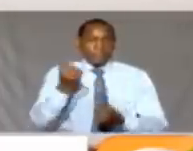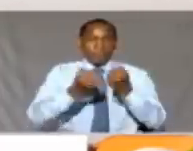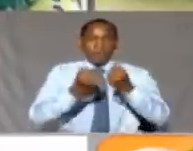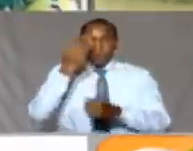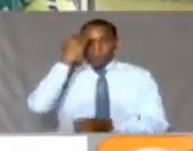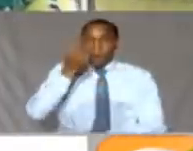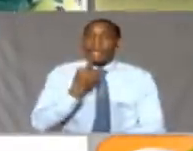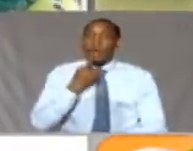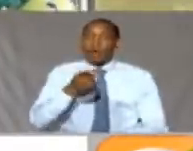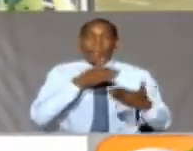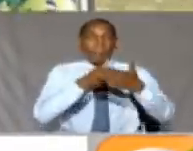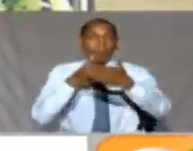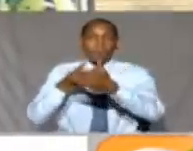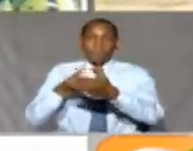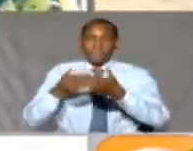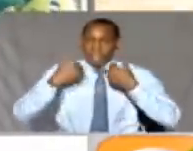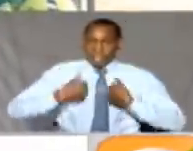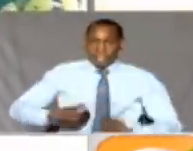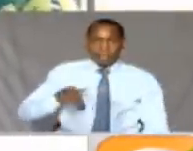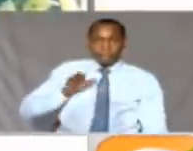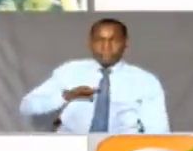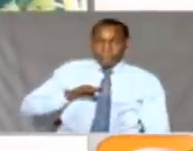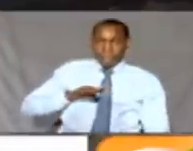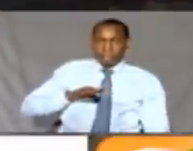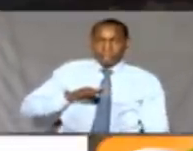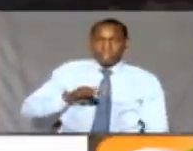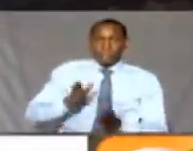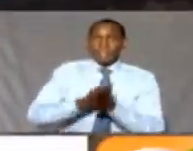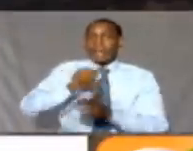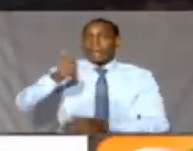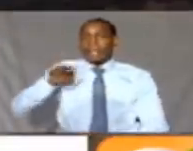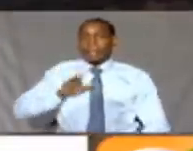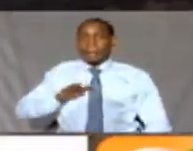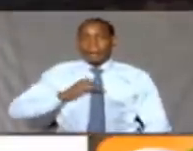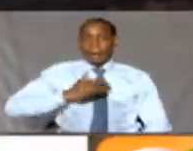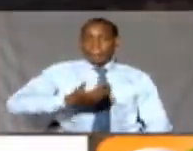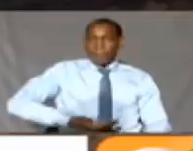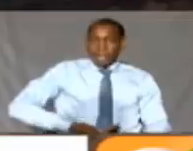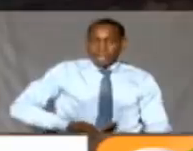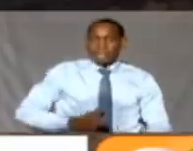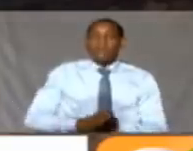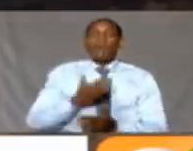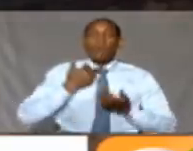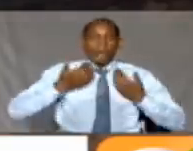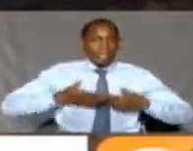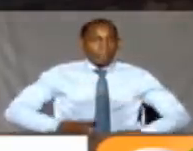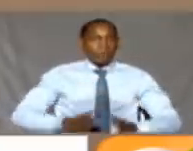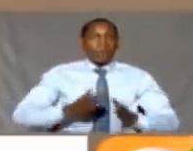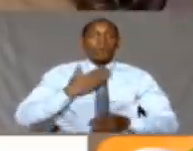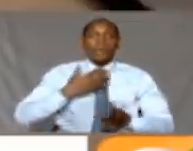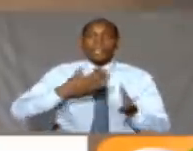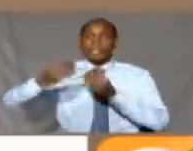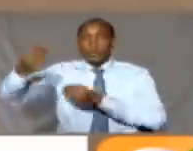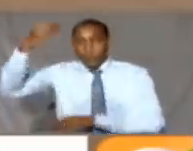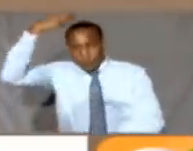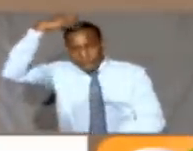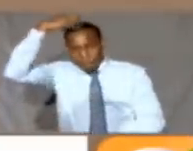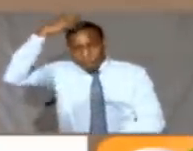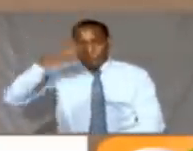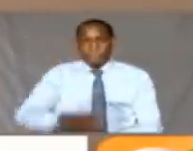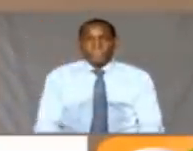curfew. Kiangalia mimi ni mama na yule ni mama mjamzito, anataka kujifungua, anataka kupelekwa Lamu.